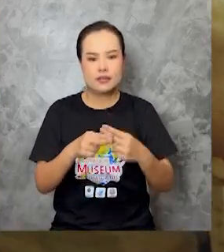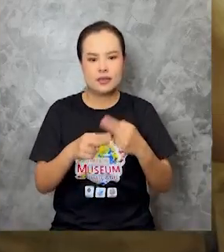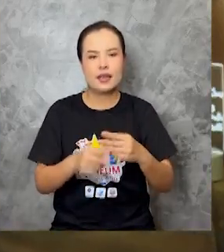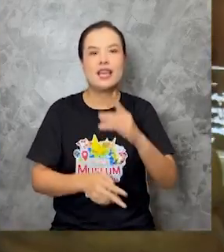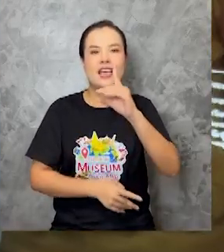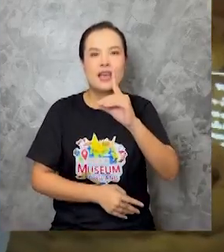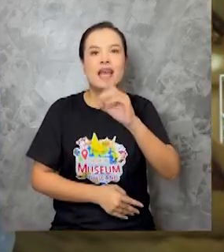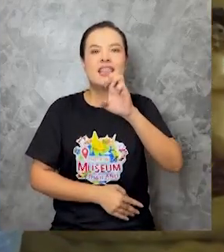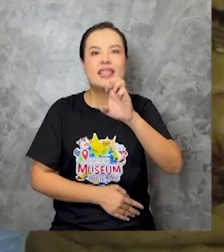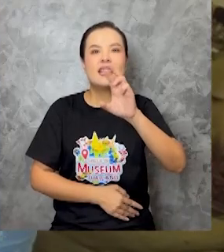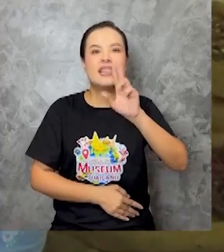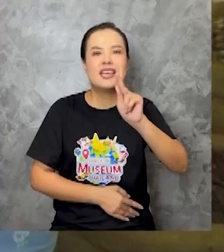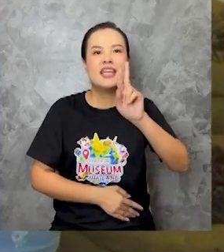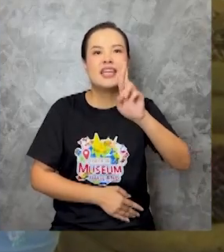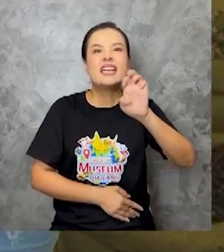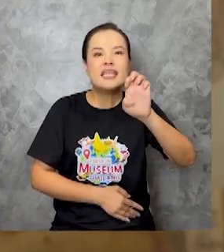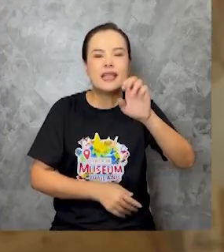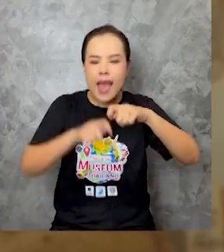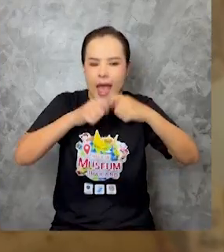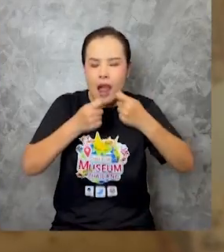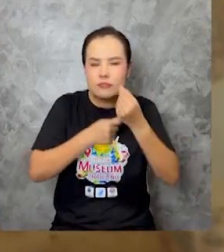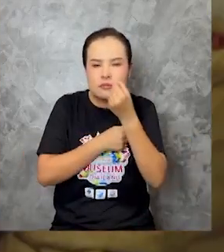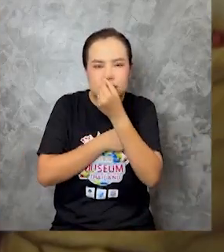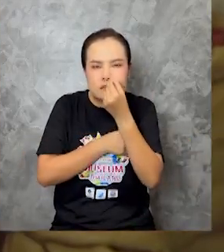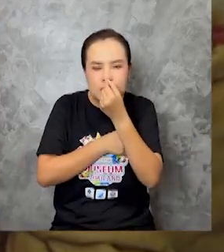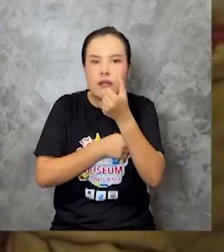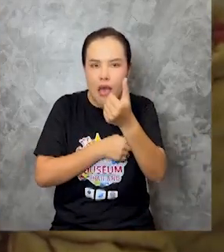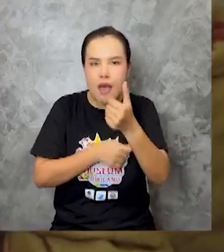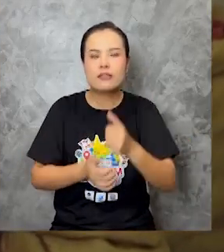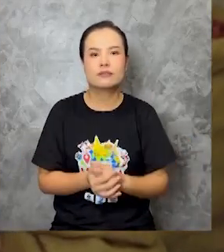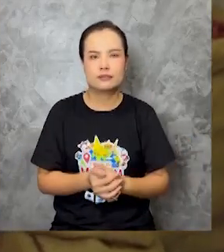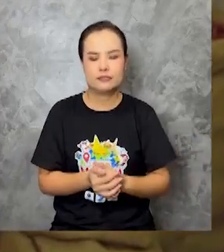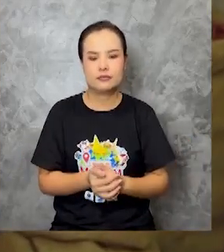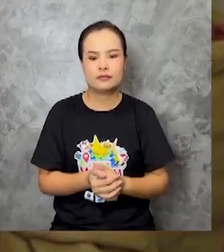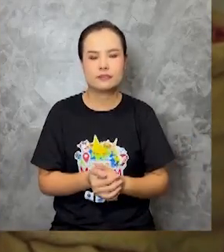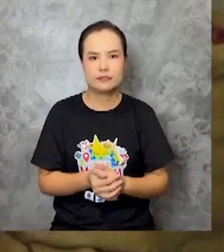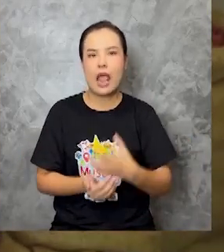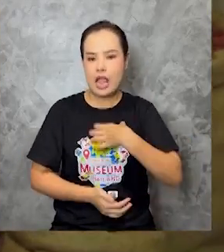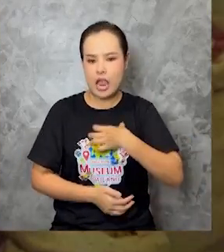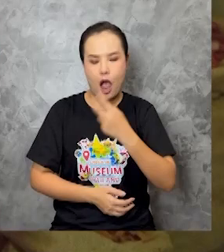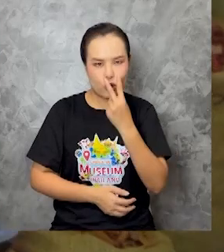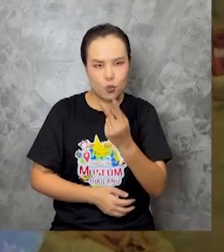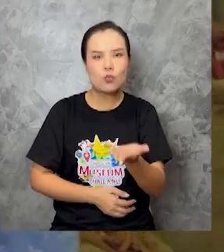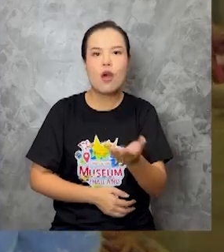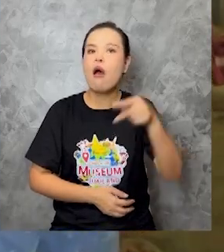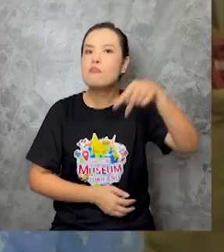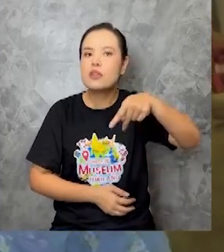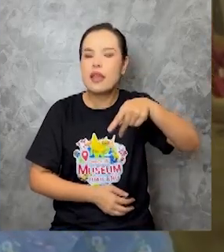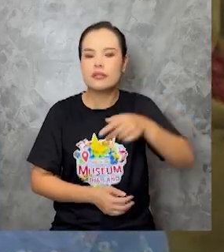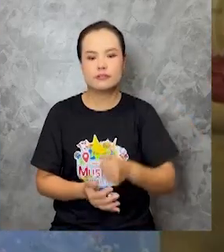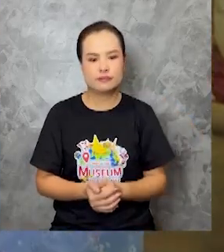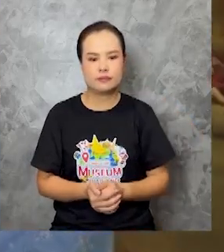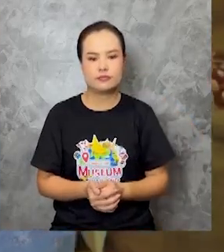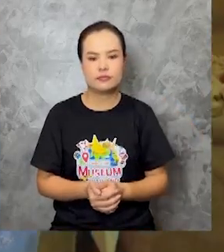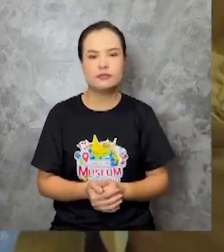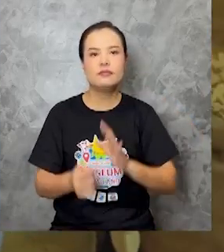ปรีค่ะลูกหนูลองหักแล้วดมกลิ่นดูได้นะใช่ค่ะแล้วก็อันนี้ที่อยากให้ดูพิเศษอันนี้เรียกว่า